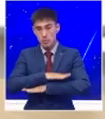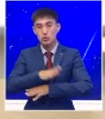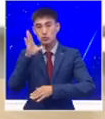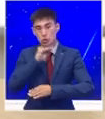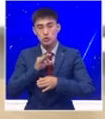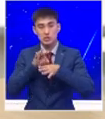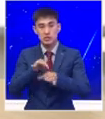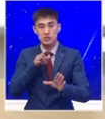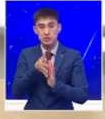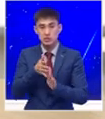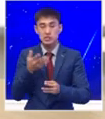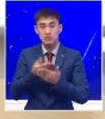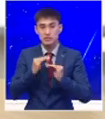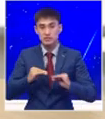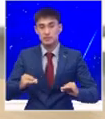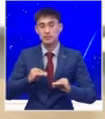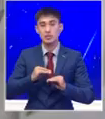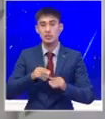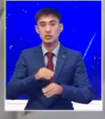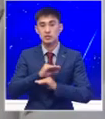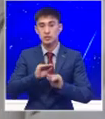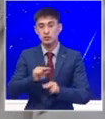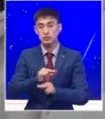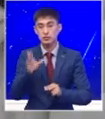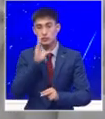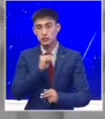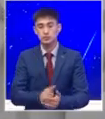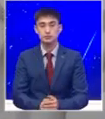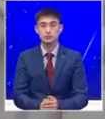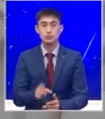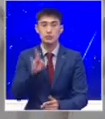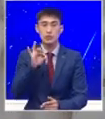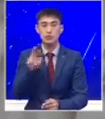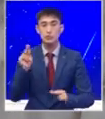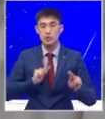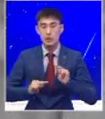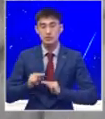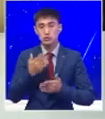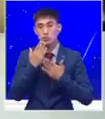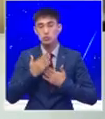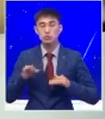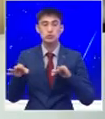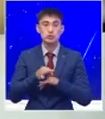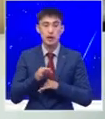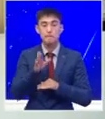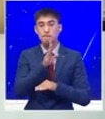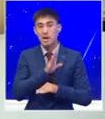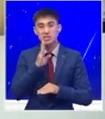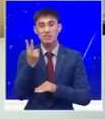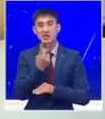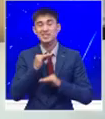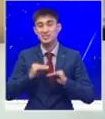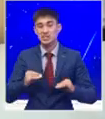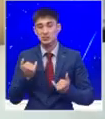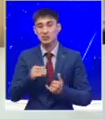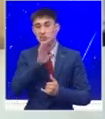сможет донести знания до своих учеников Роза сарсенбаева не только преподаватель она ещё и любящая супруга и мать двоих детей и